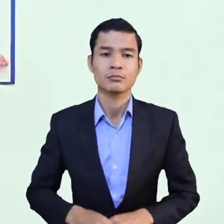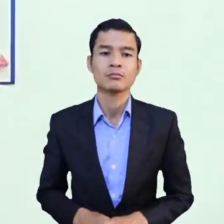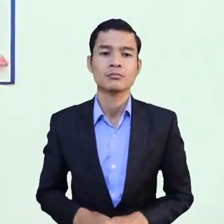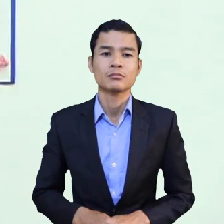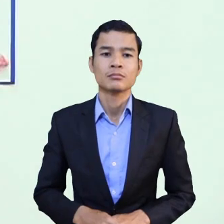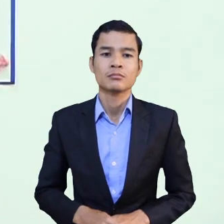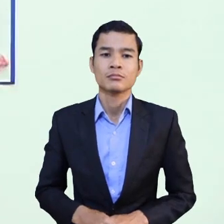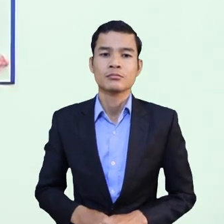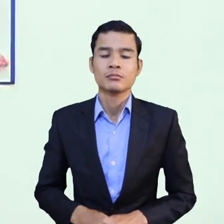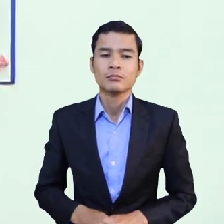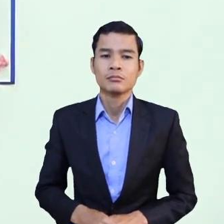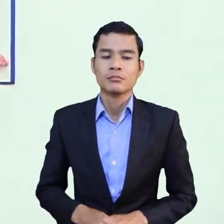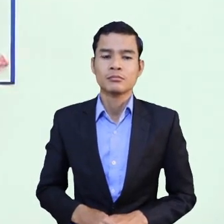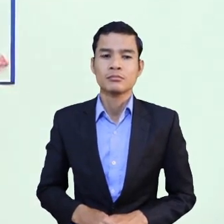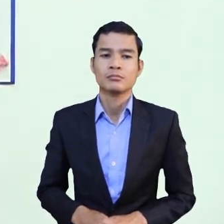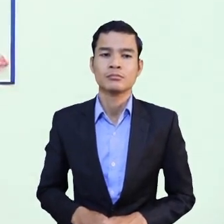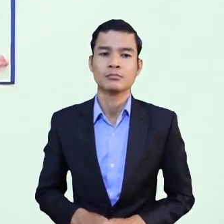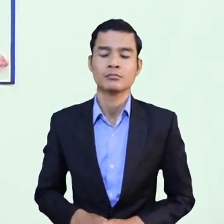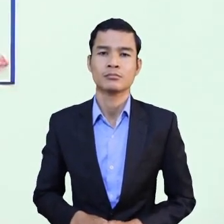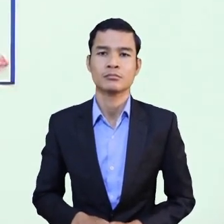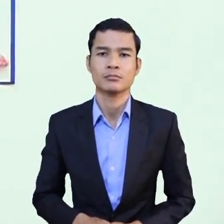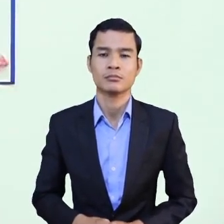ម